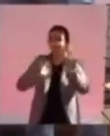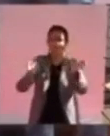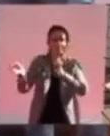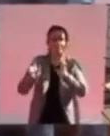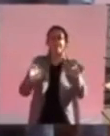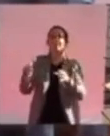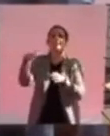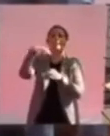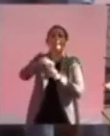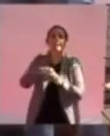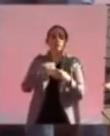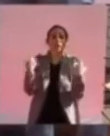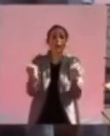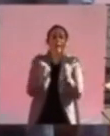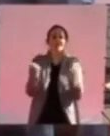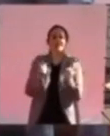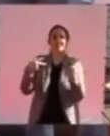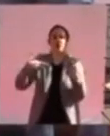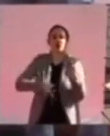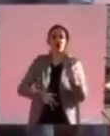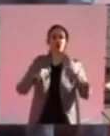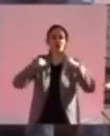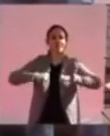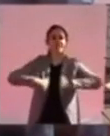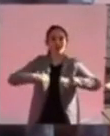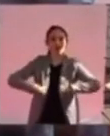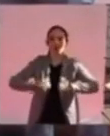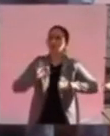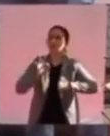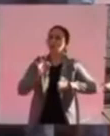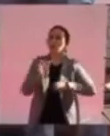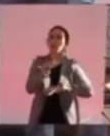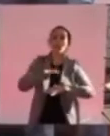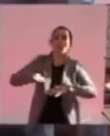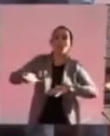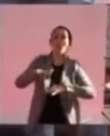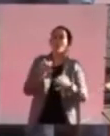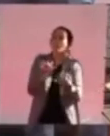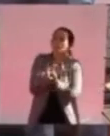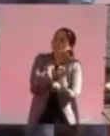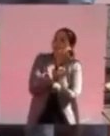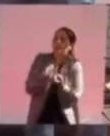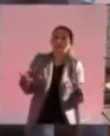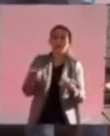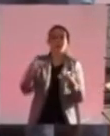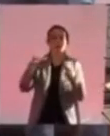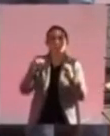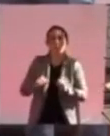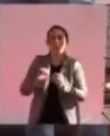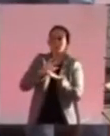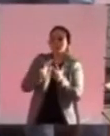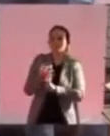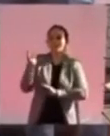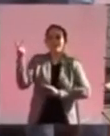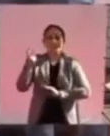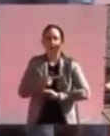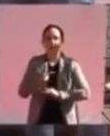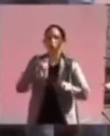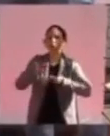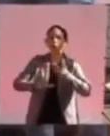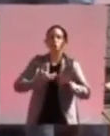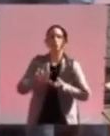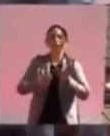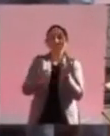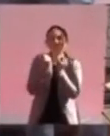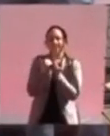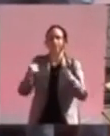sanitaria è il luogo per eccellenza dove realizzare processi di partecipazione democratica e dove può avvenire